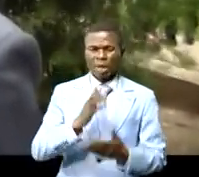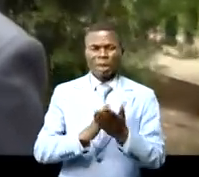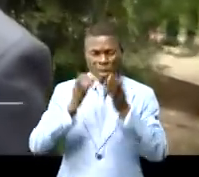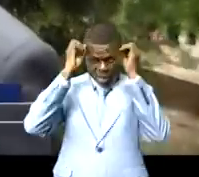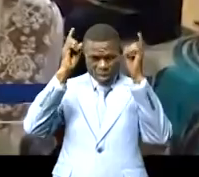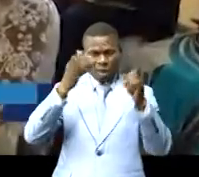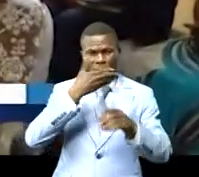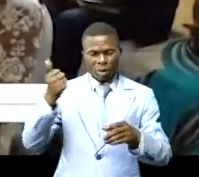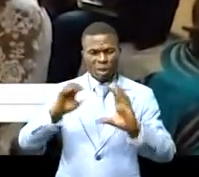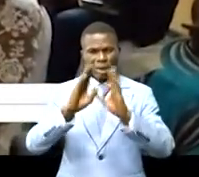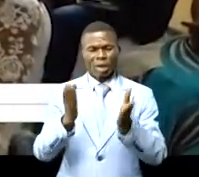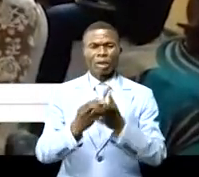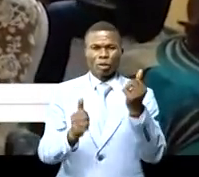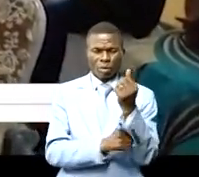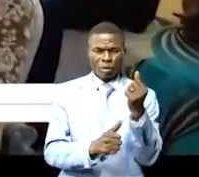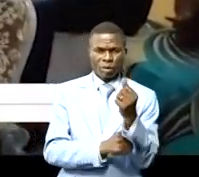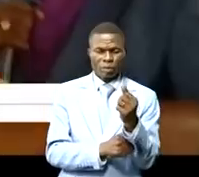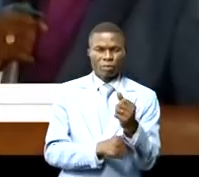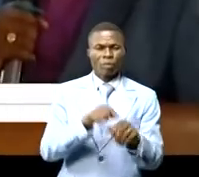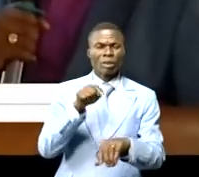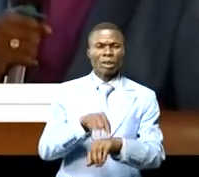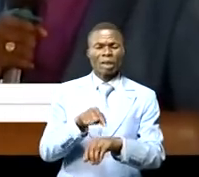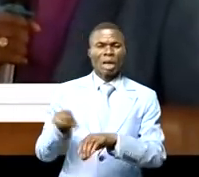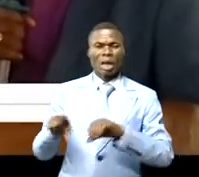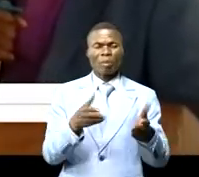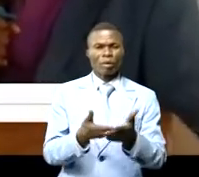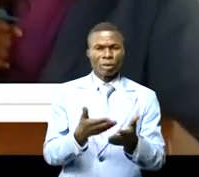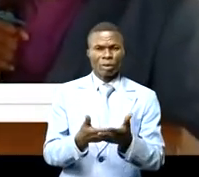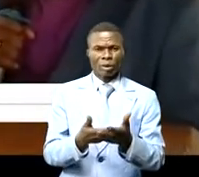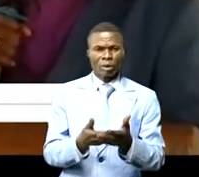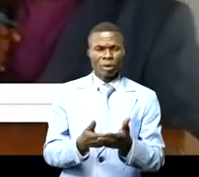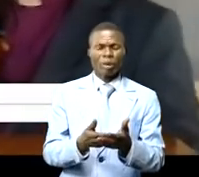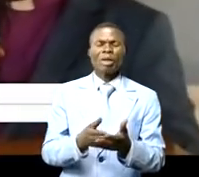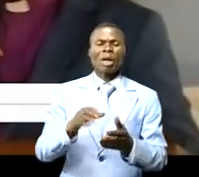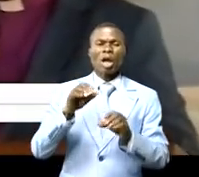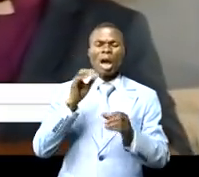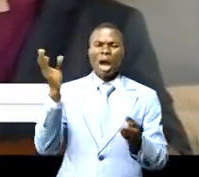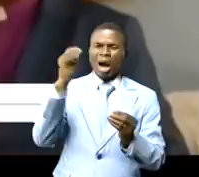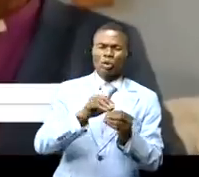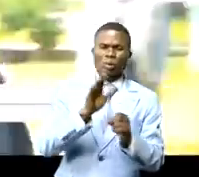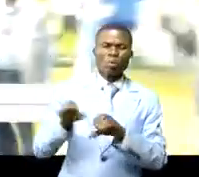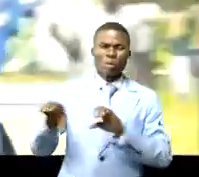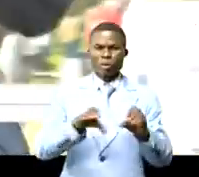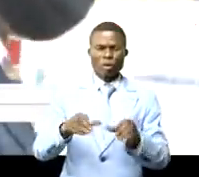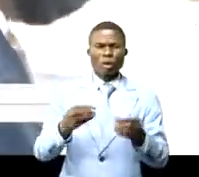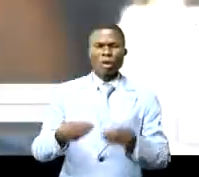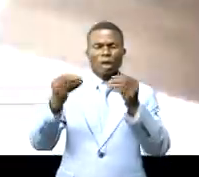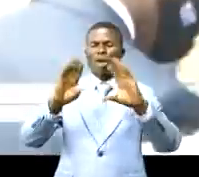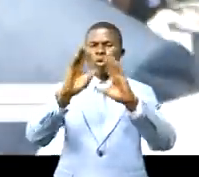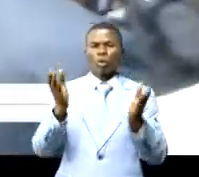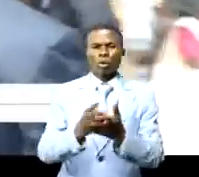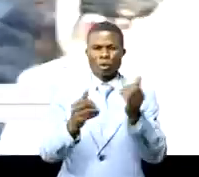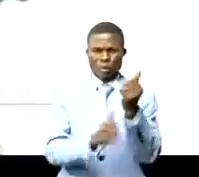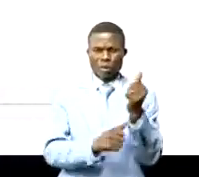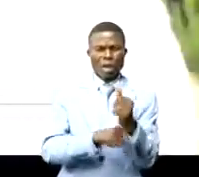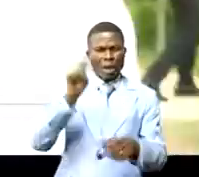de qualité. Cette occasion était une aubaine pour revitaliser les activités de l'IME afin qu'il donne à la communauté ce dont